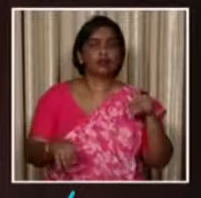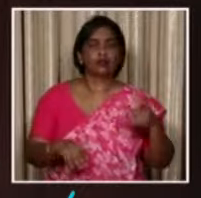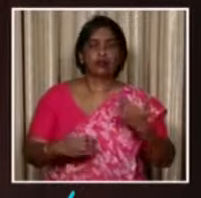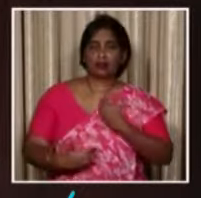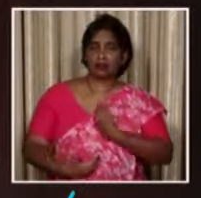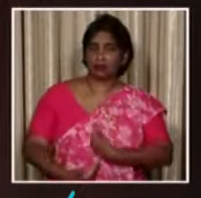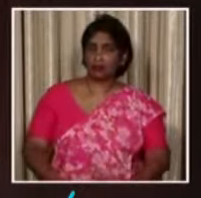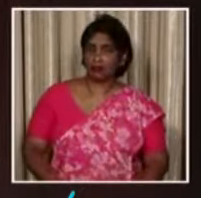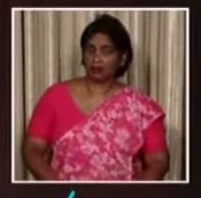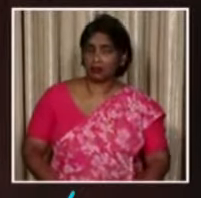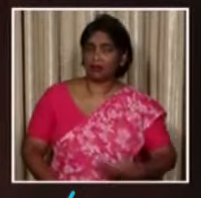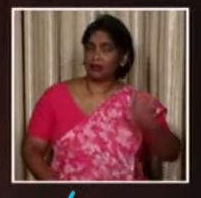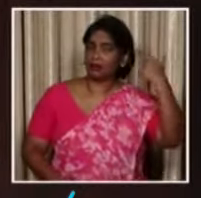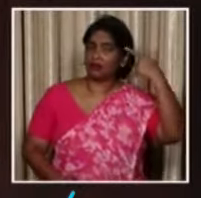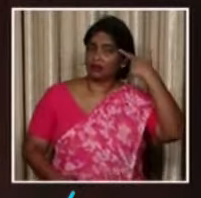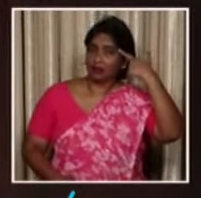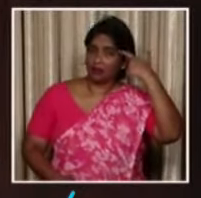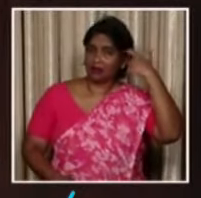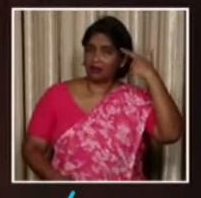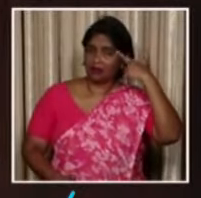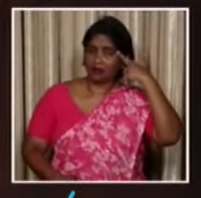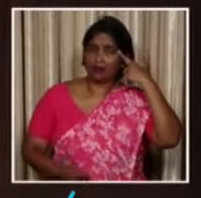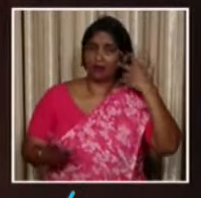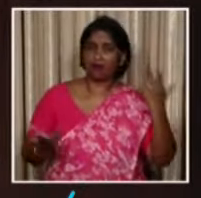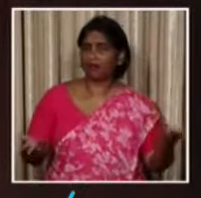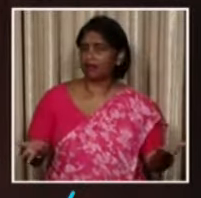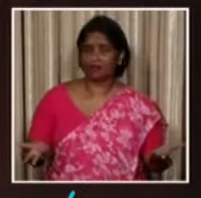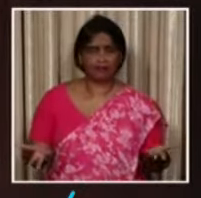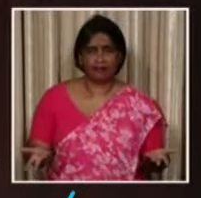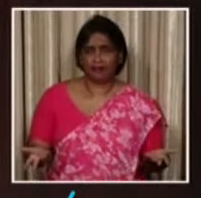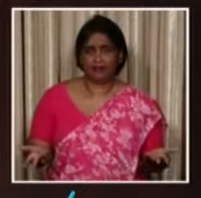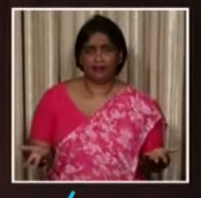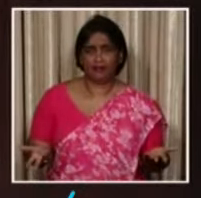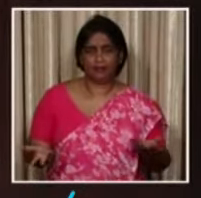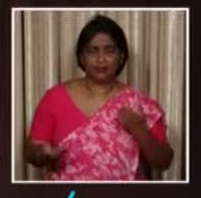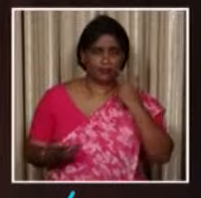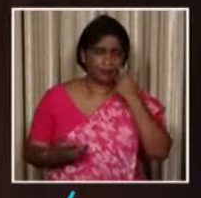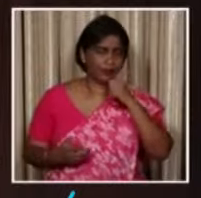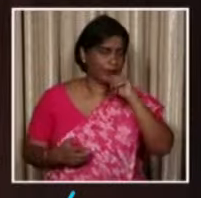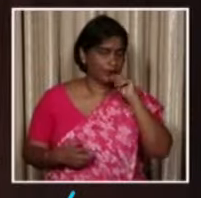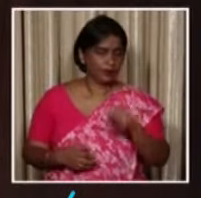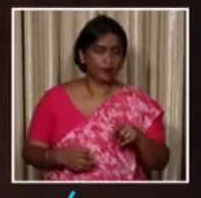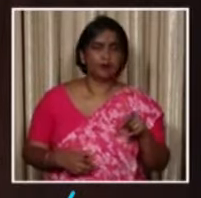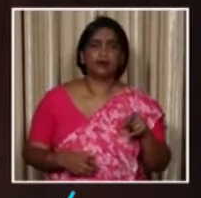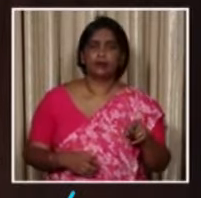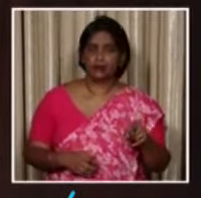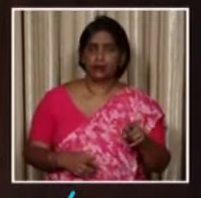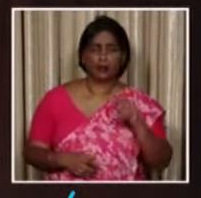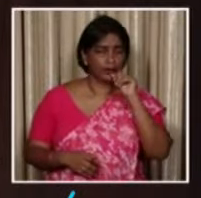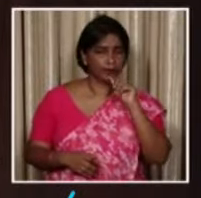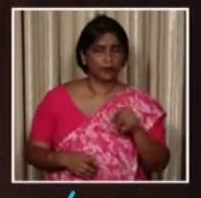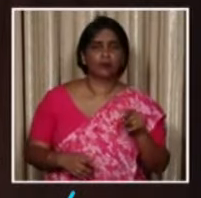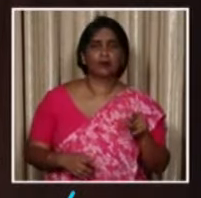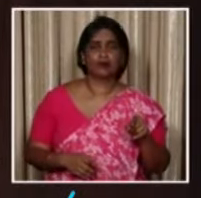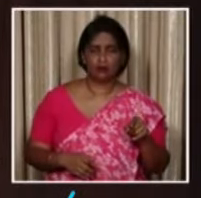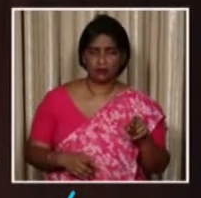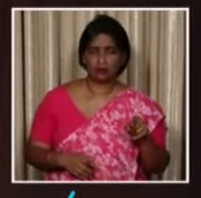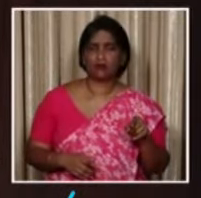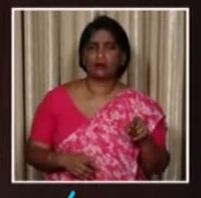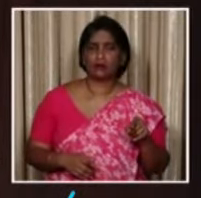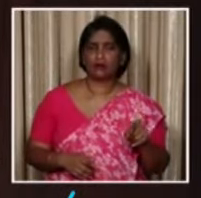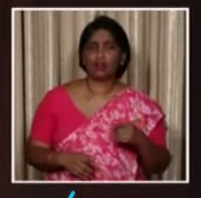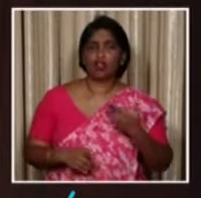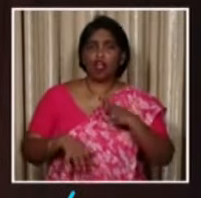බඩ කපන හැටි ඔහුගේ ඔළුවට මුණ්ඩ දාන හැටි මේක සම්පූර්ණයෙන් අත වශයෙන් මේක සම්පූර්ණයෙන්